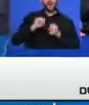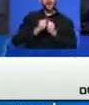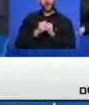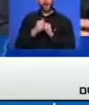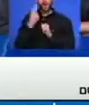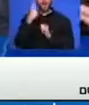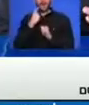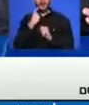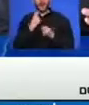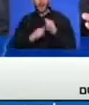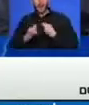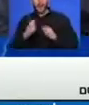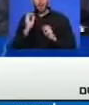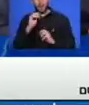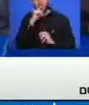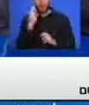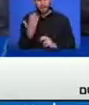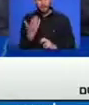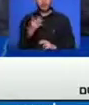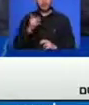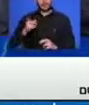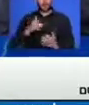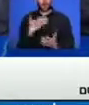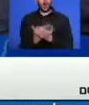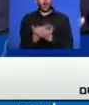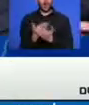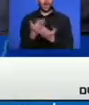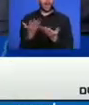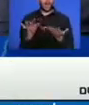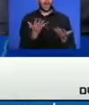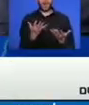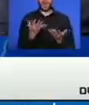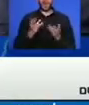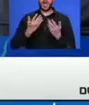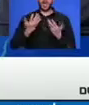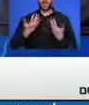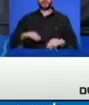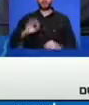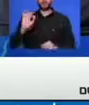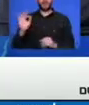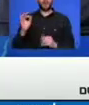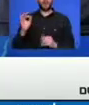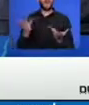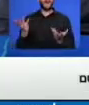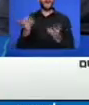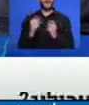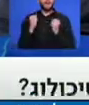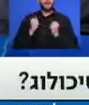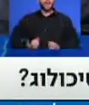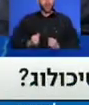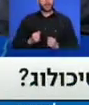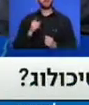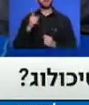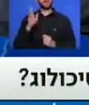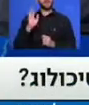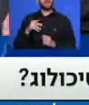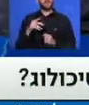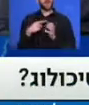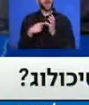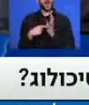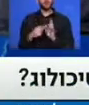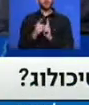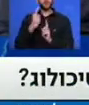לקרטלים, וזה הוכחה לחוסר היכולת שלו, לחוסר ההיעדר של מדיניות ביטחון, וגם רמיזות של